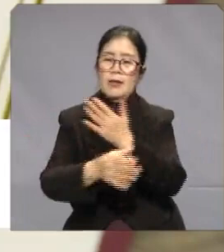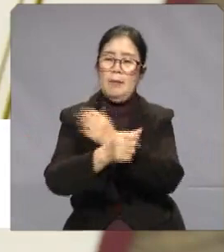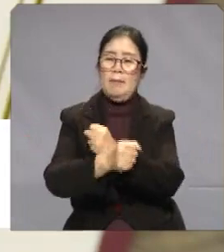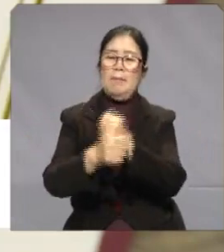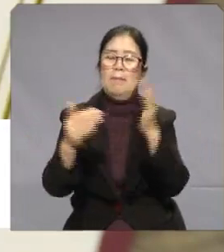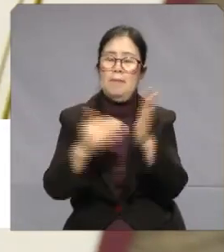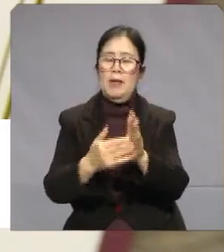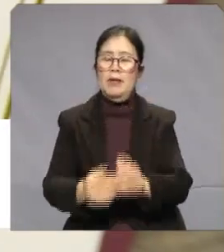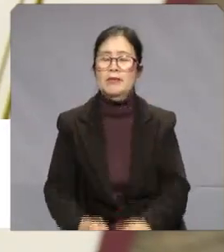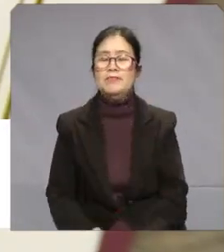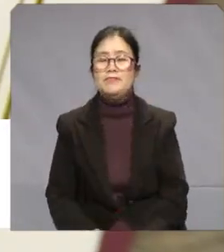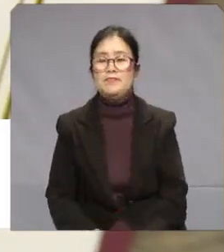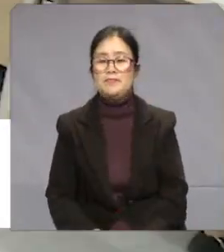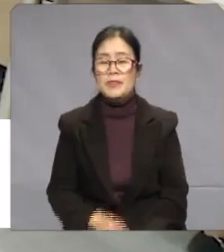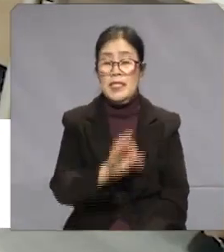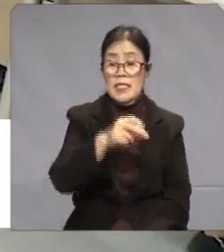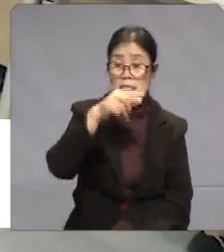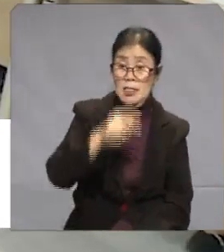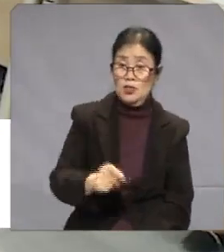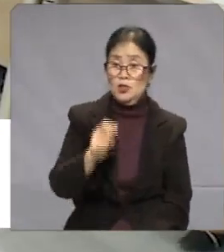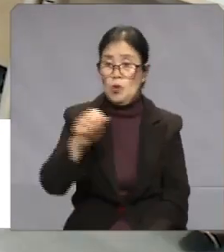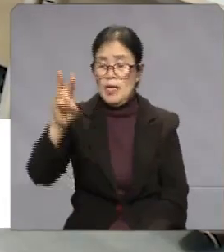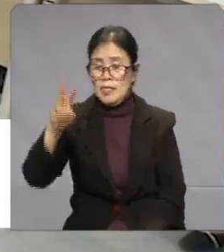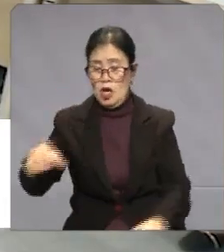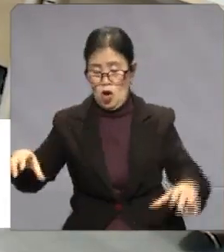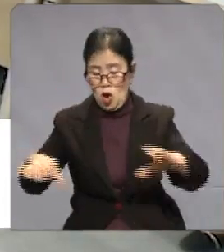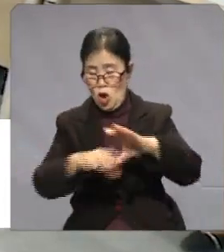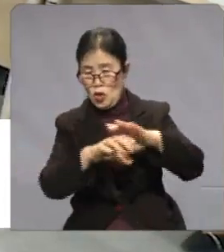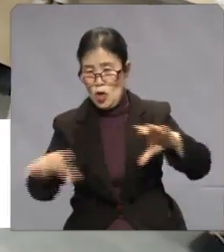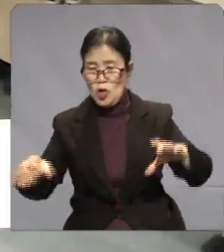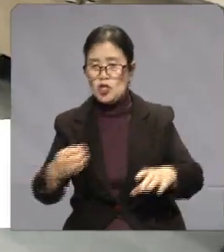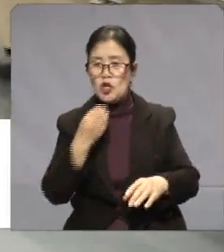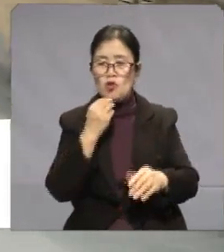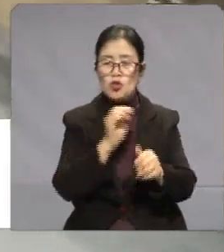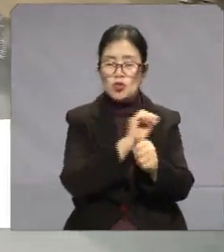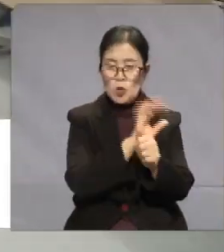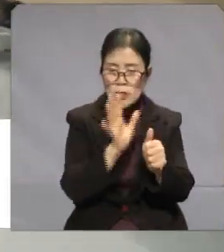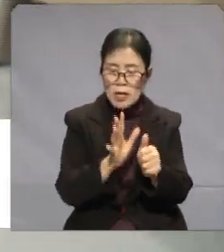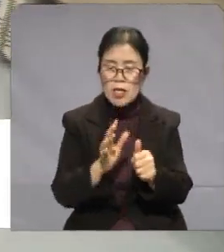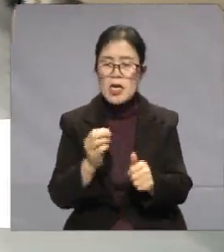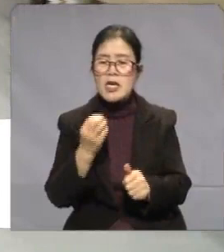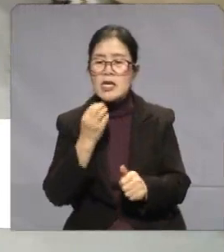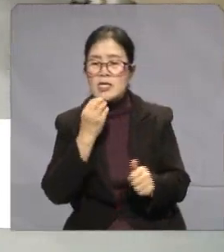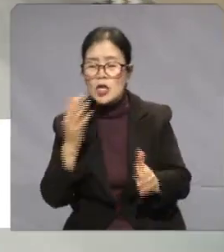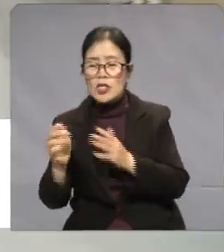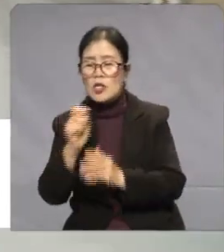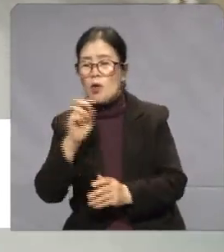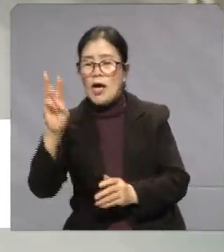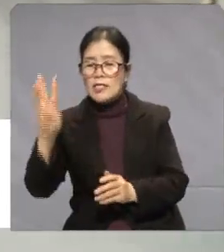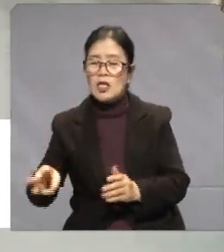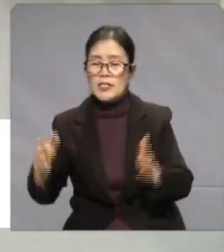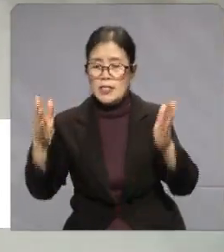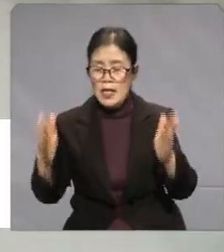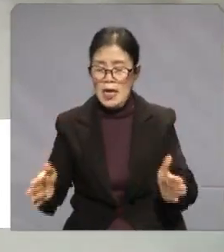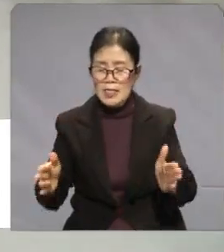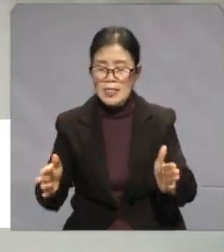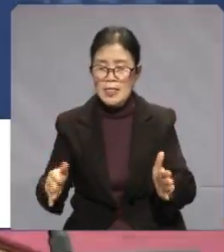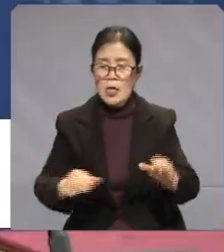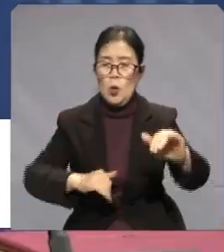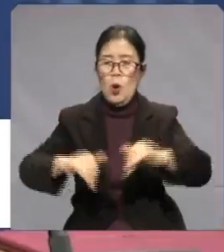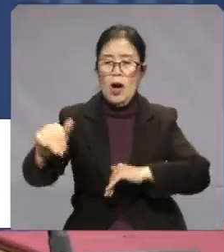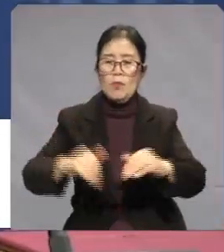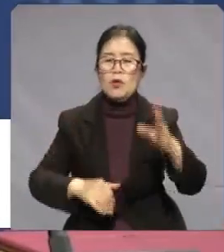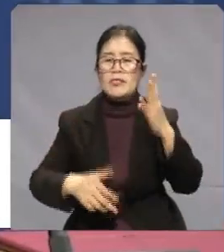체결했습니다 이수 과천 복합 터널은 서울 동작동 ES 경기 과천동 아지 5.61 km 길이에 왕복